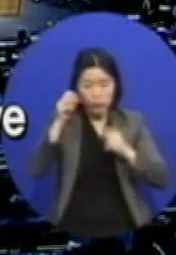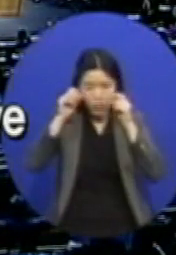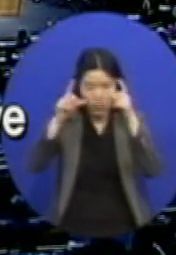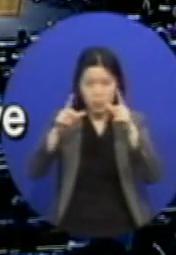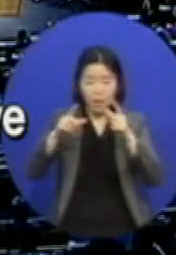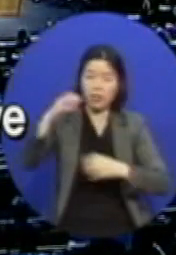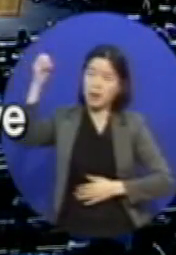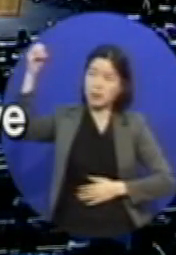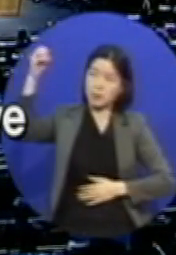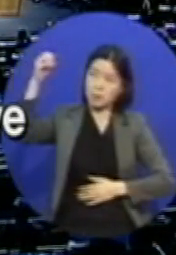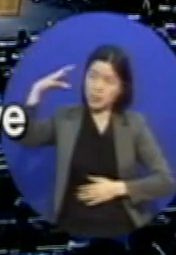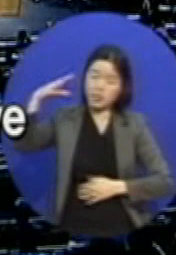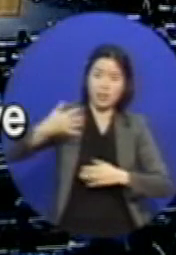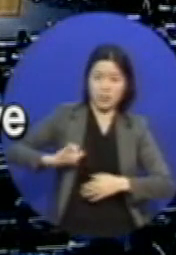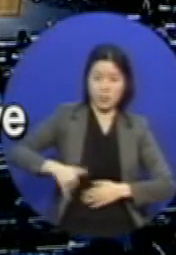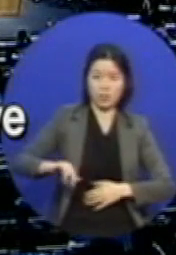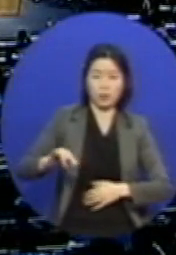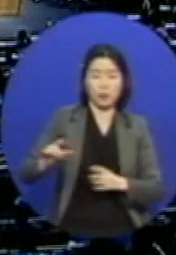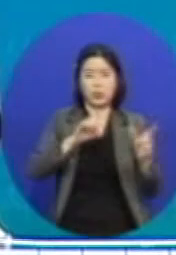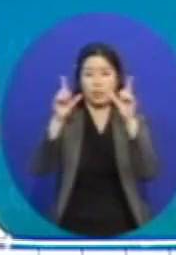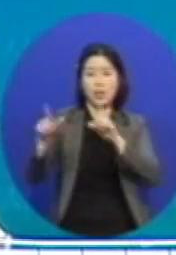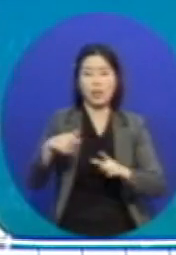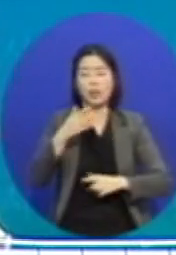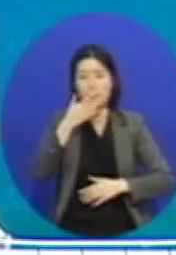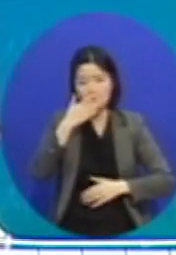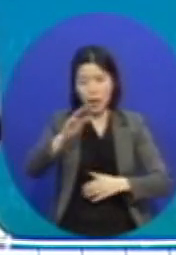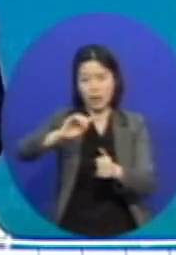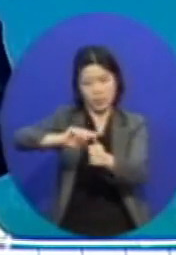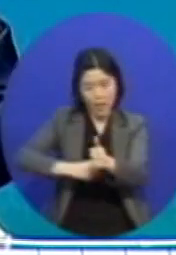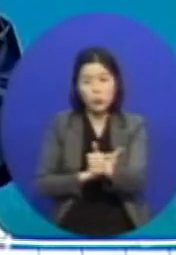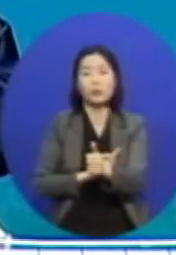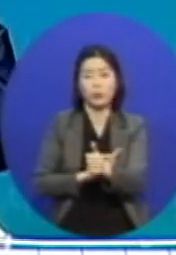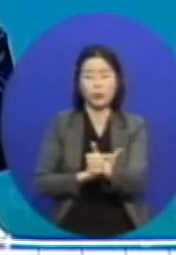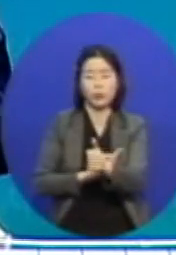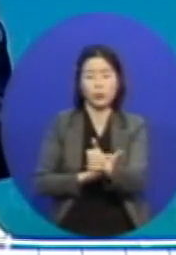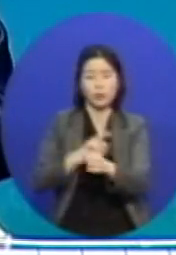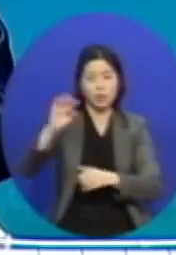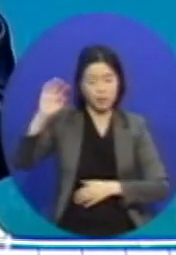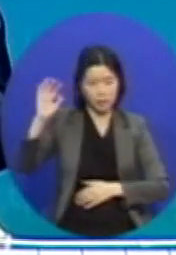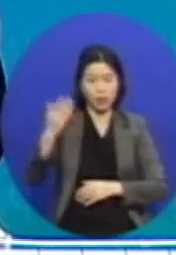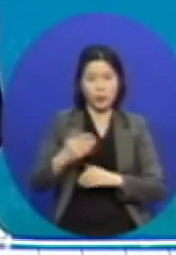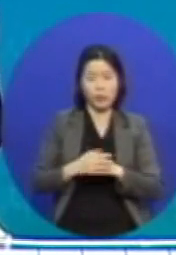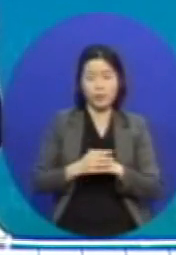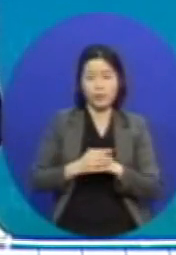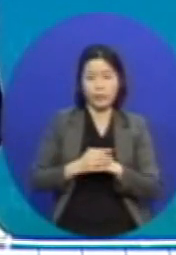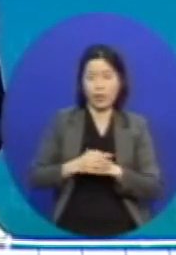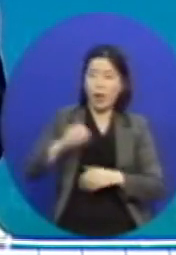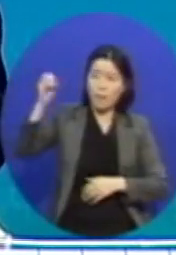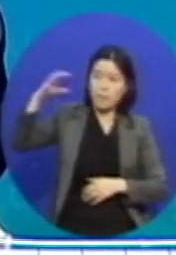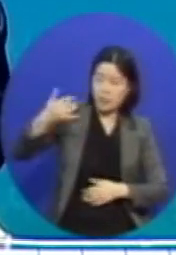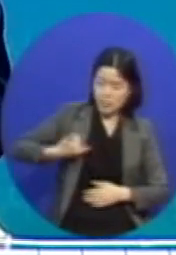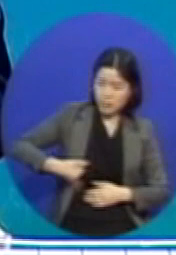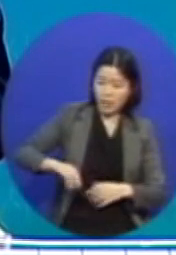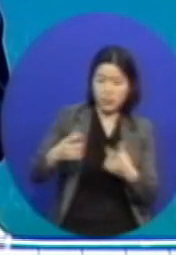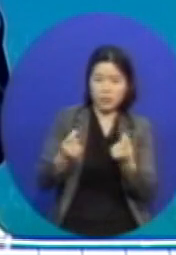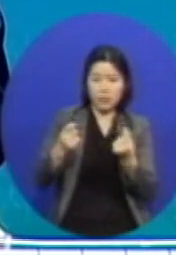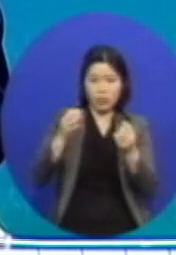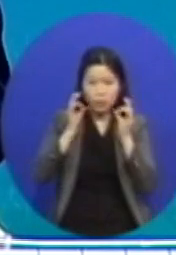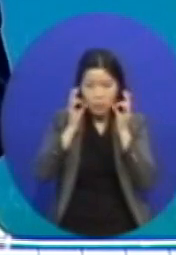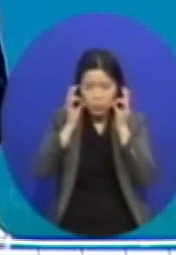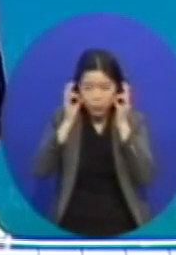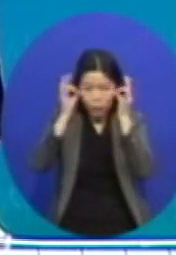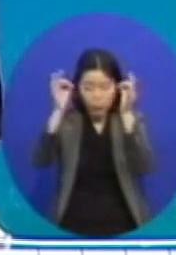빛의 자녀로 사라지는 거예요 사라지는 것 빛의 자녀 처럼 살려고 노력을 해서